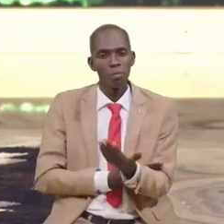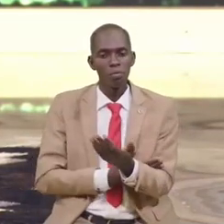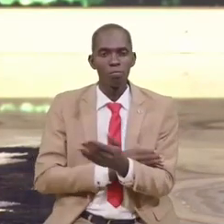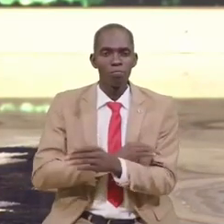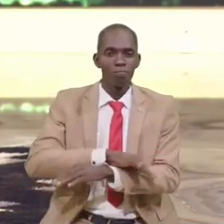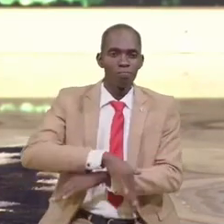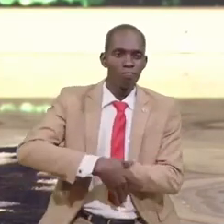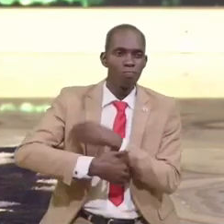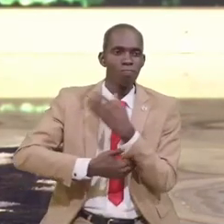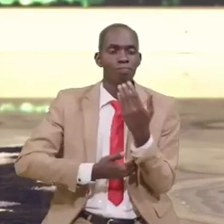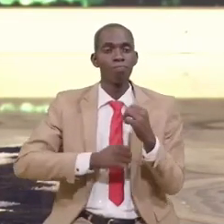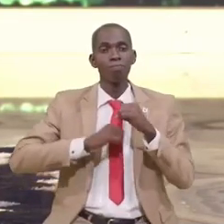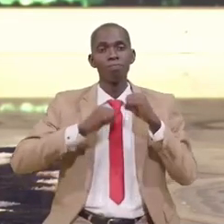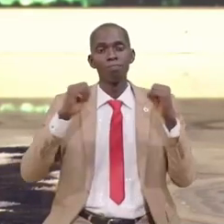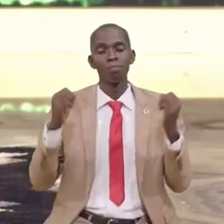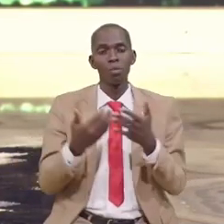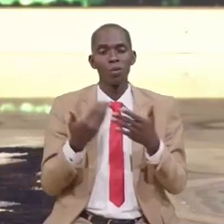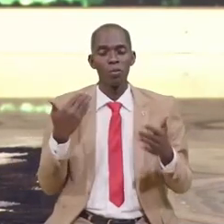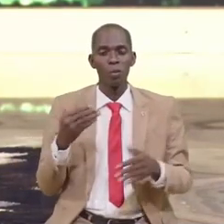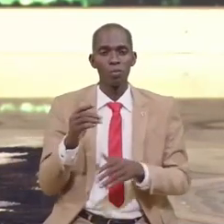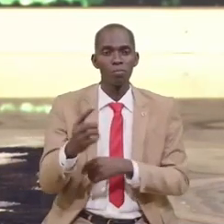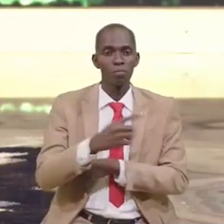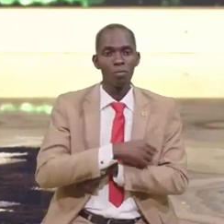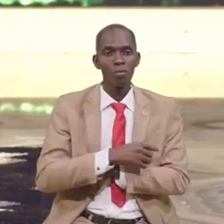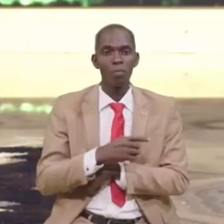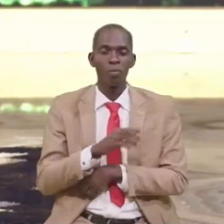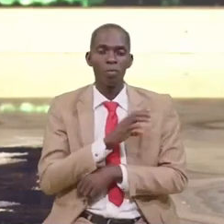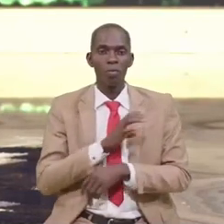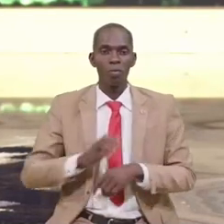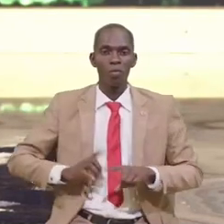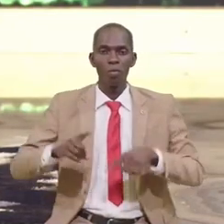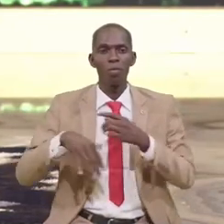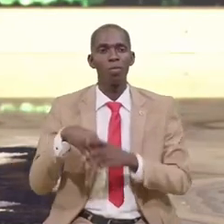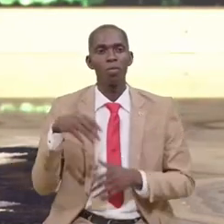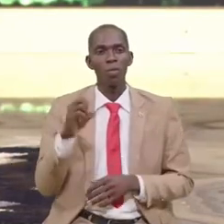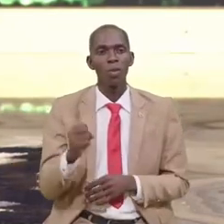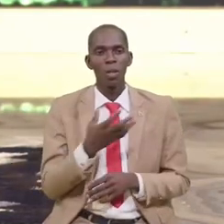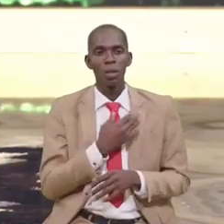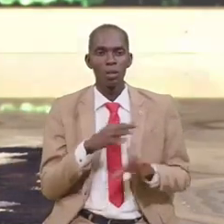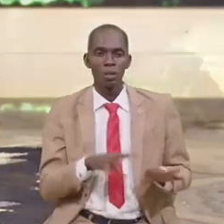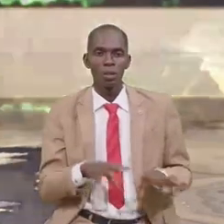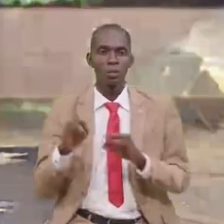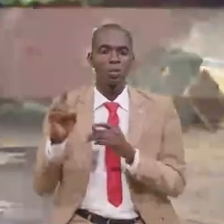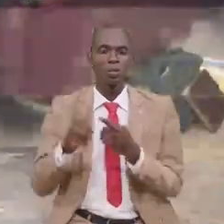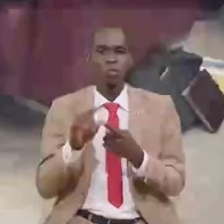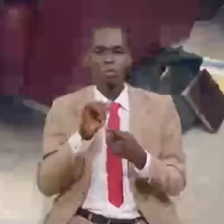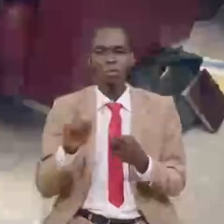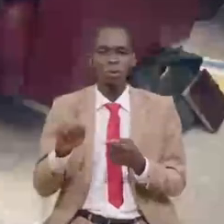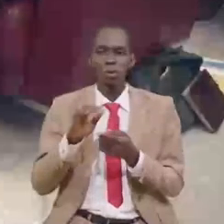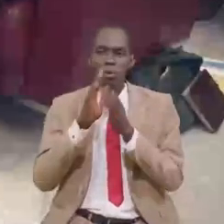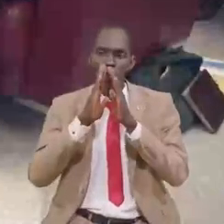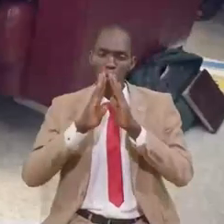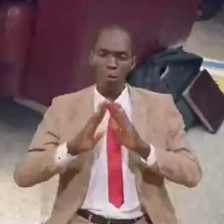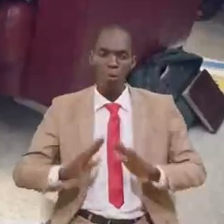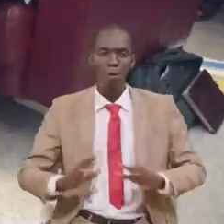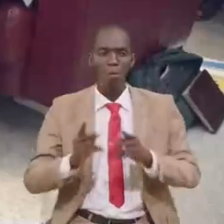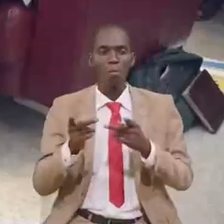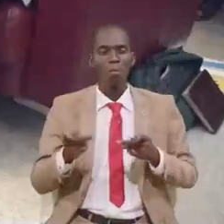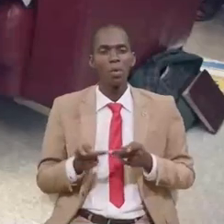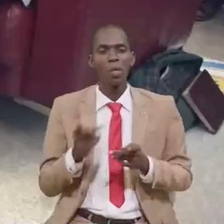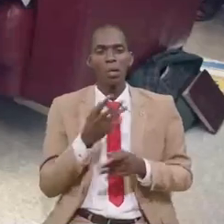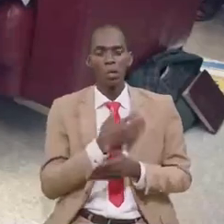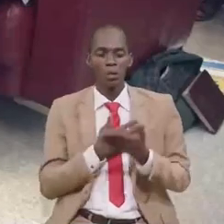faisait encore très sombre, il se leva et sortit pour aller dans un lieu désert où